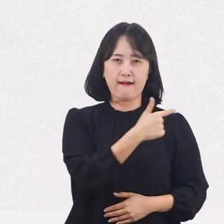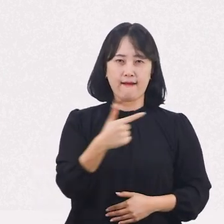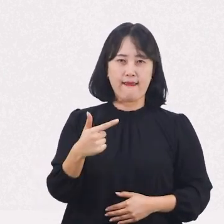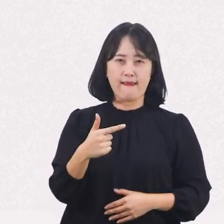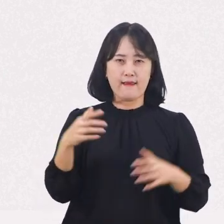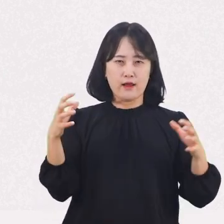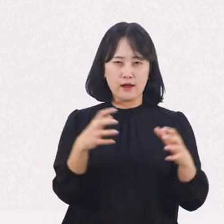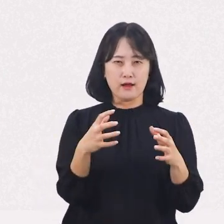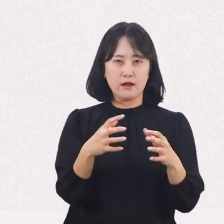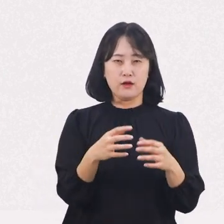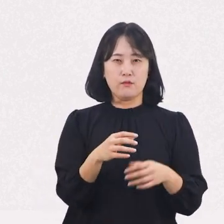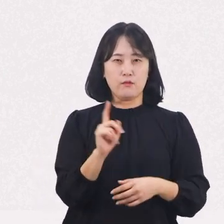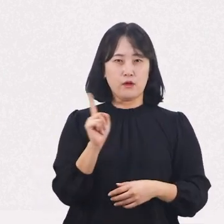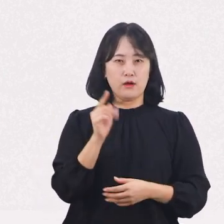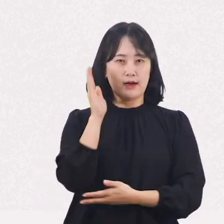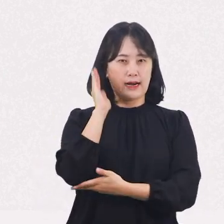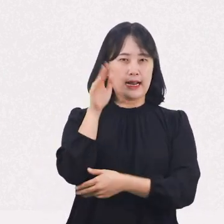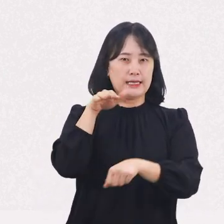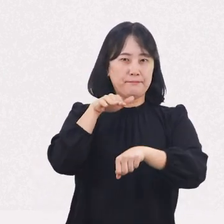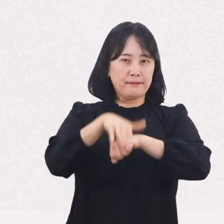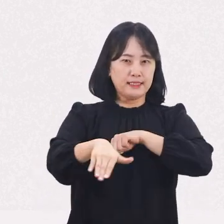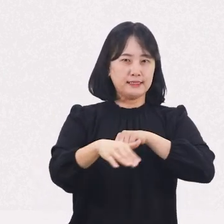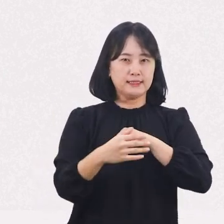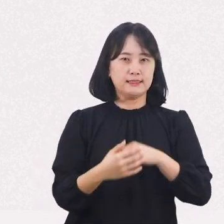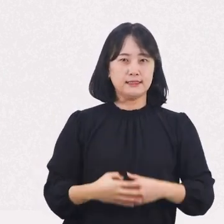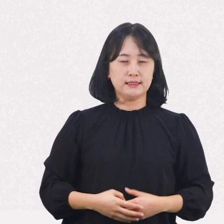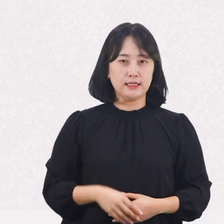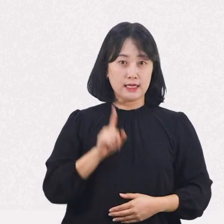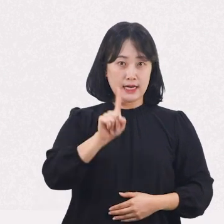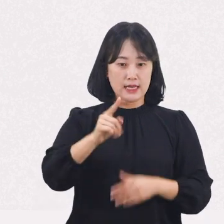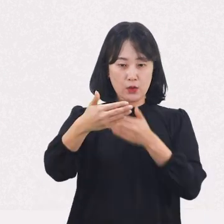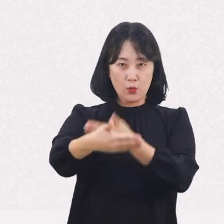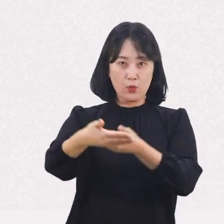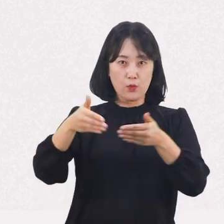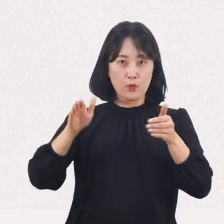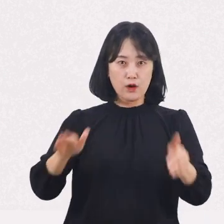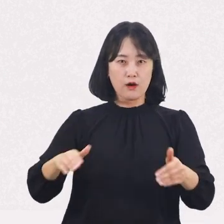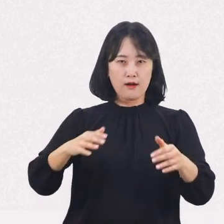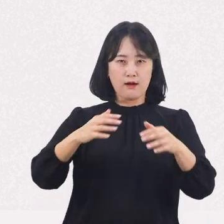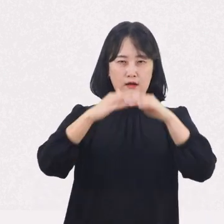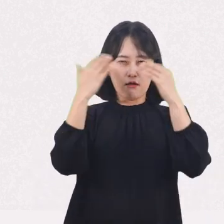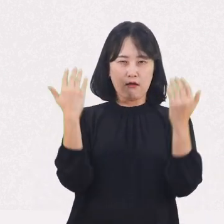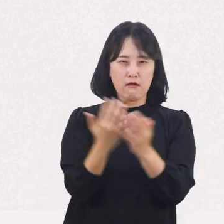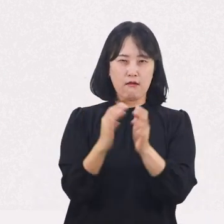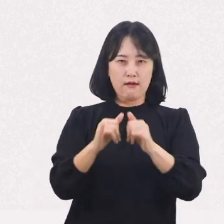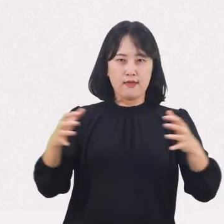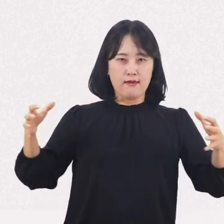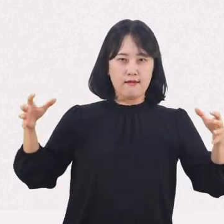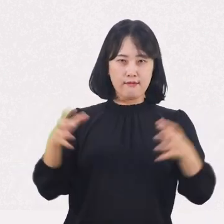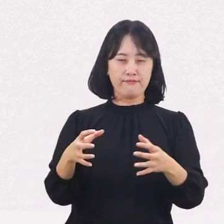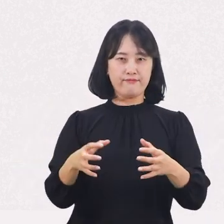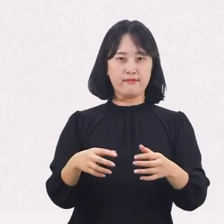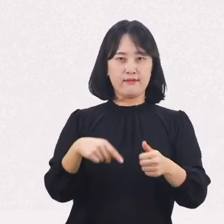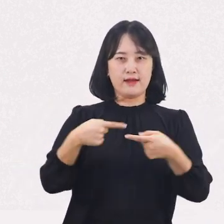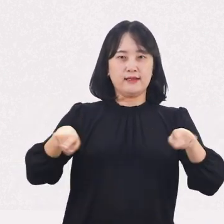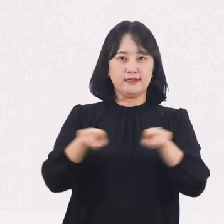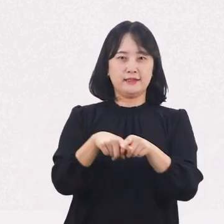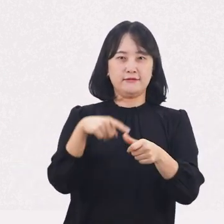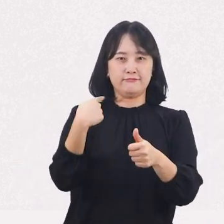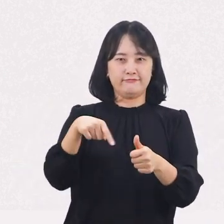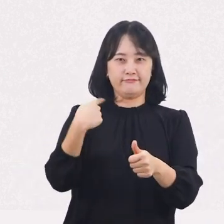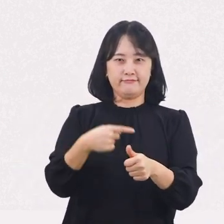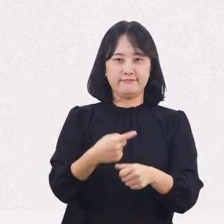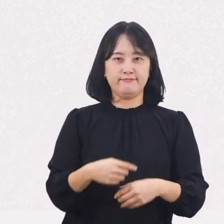수업은 주로 강의식 수업에 많이 활용되는 형태로 한 교실에서 모든 학생이 함께 수업을 받는 것을